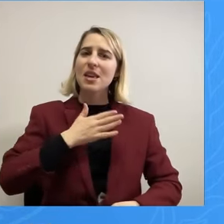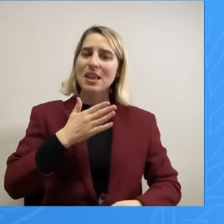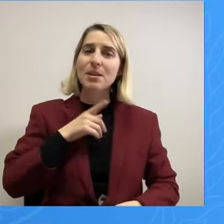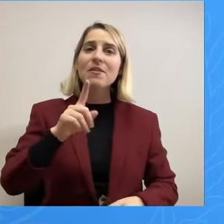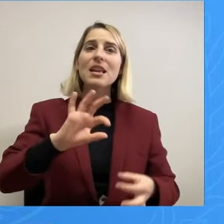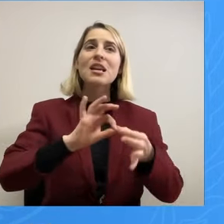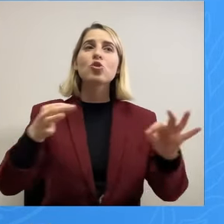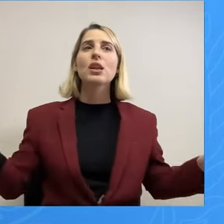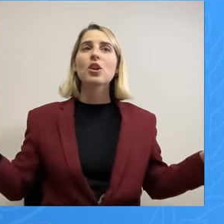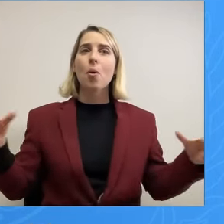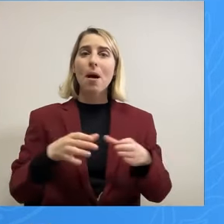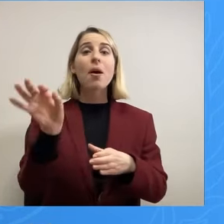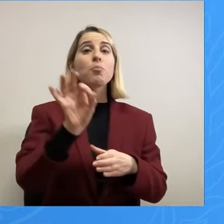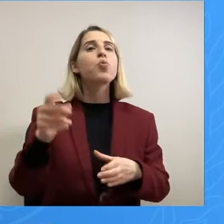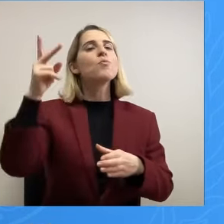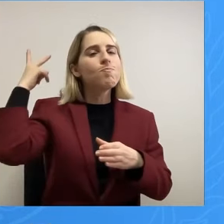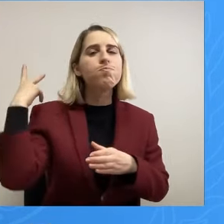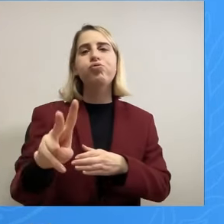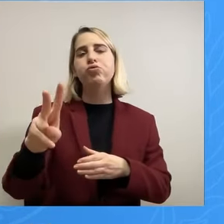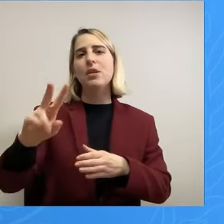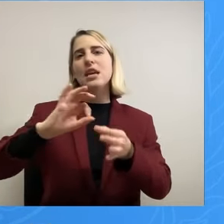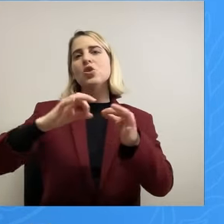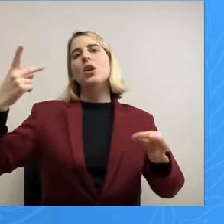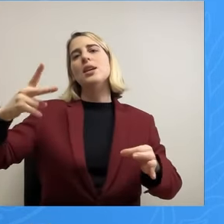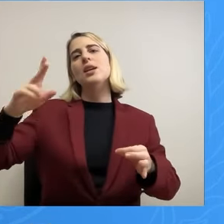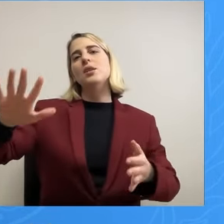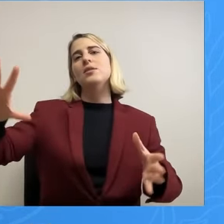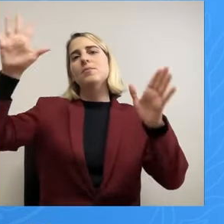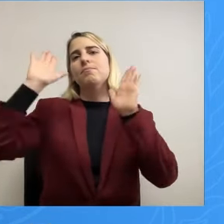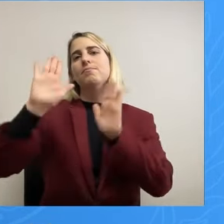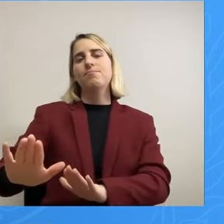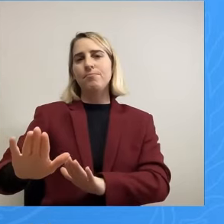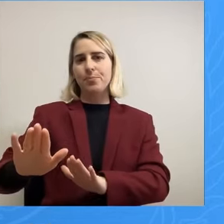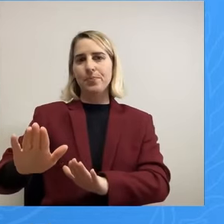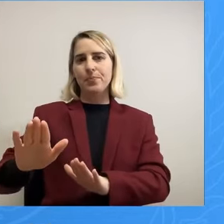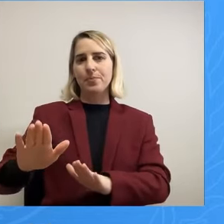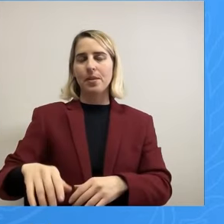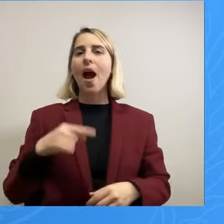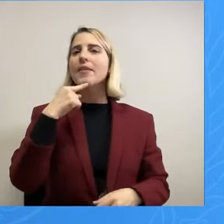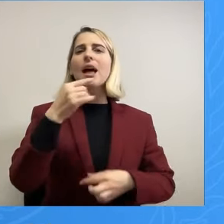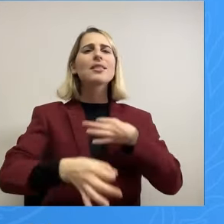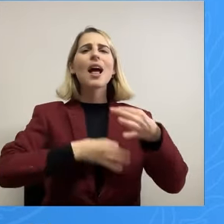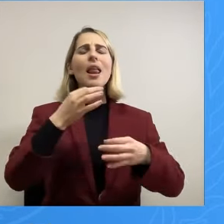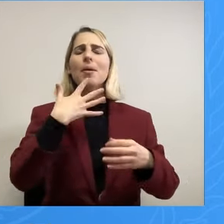ομάδα στην ιστορική της έδρα. Και όχι εκεί. Τα λέμε αυτά γιατί